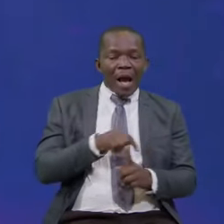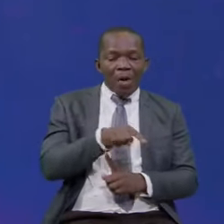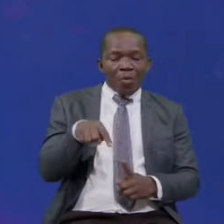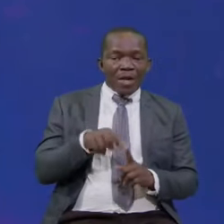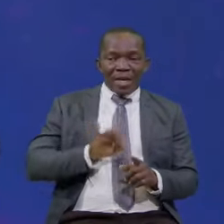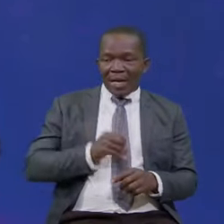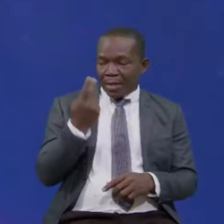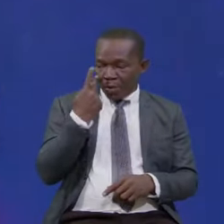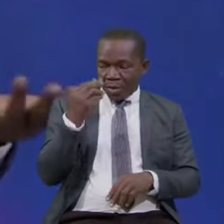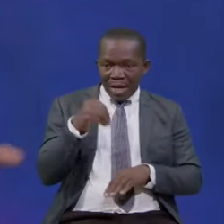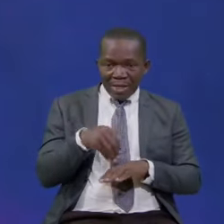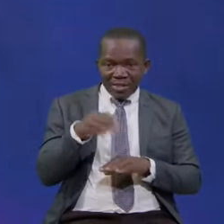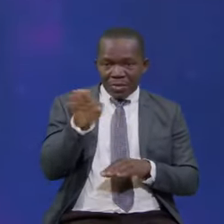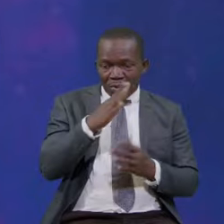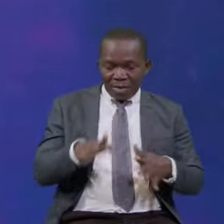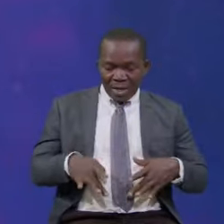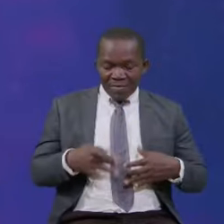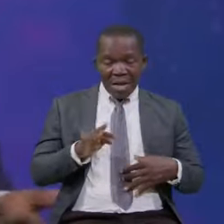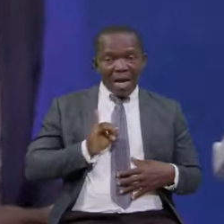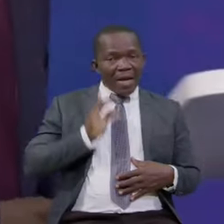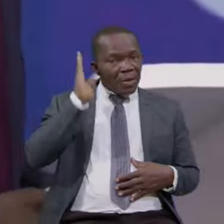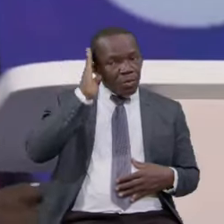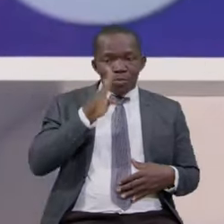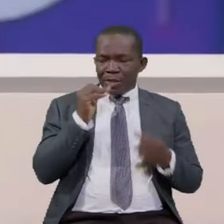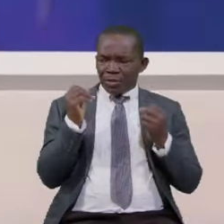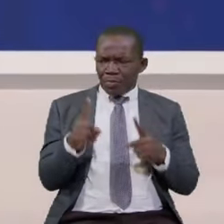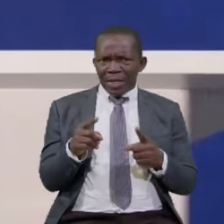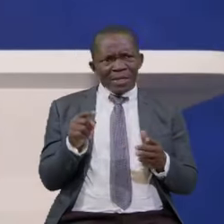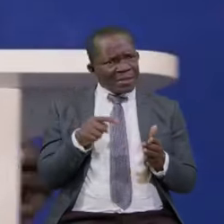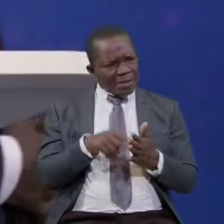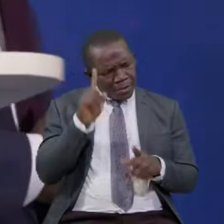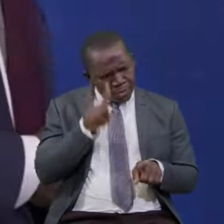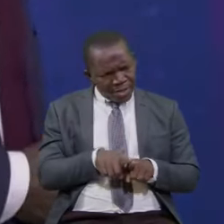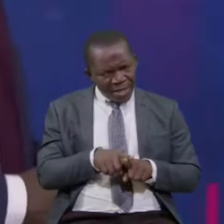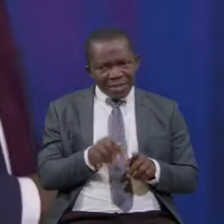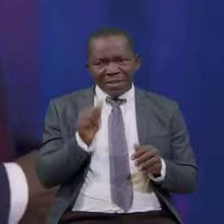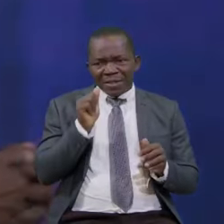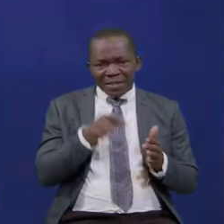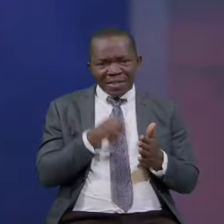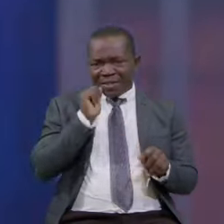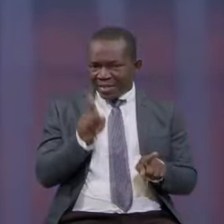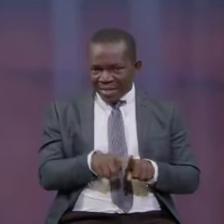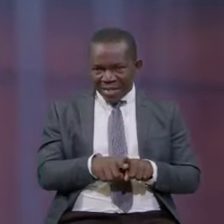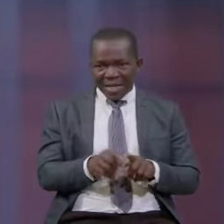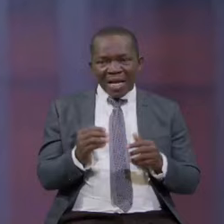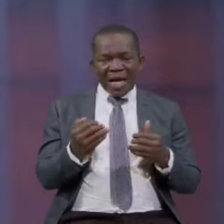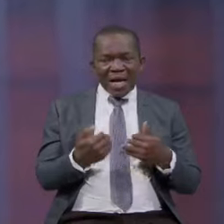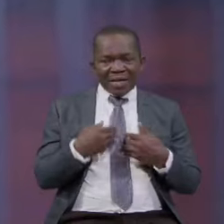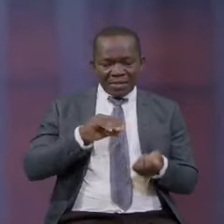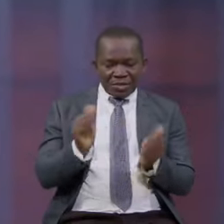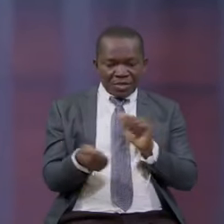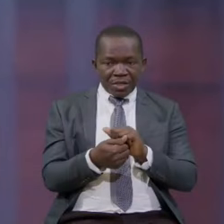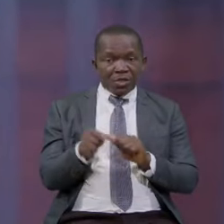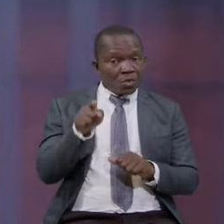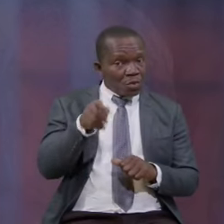je serit surpris ah c'était tel frère c'était telle sœur ah c'était telle ministre et sera